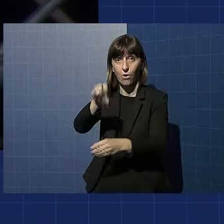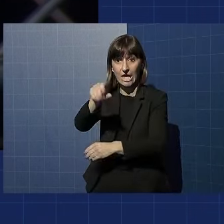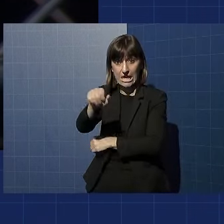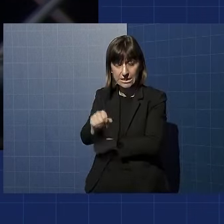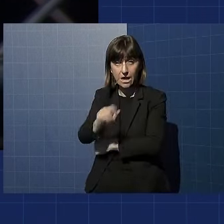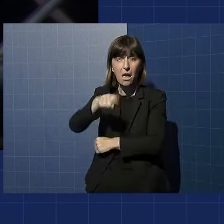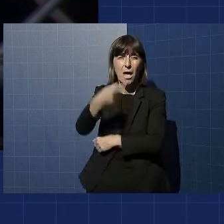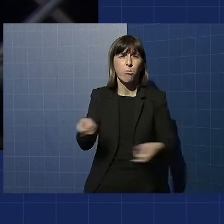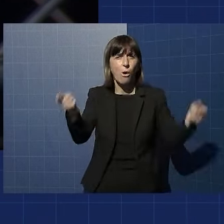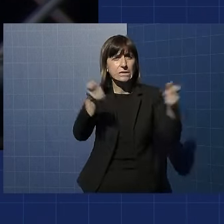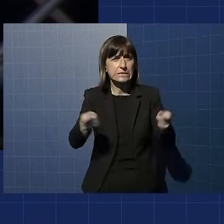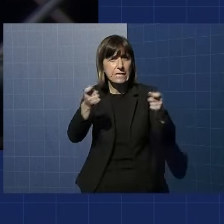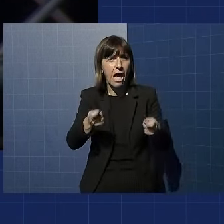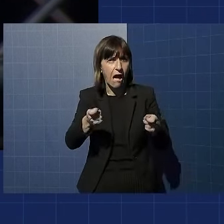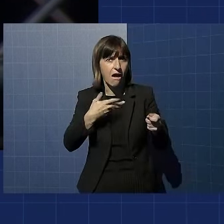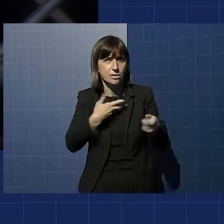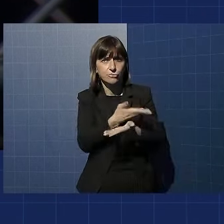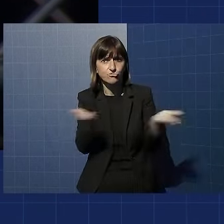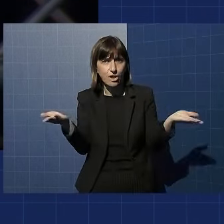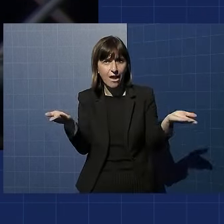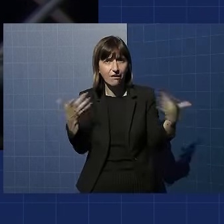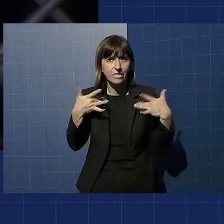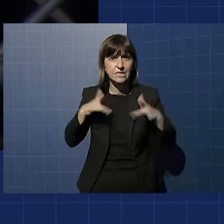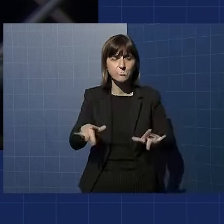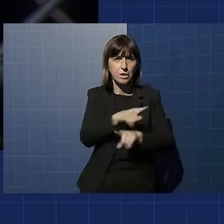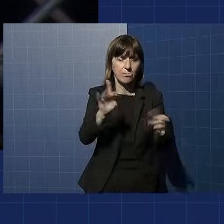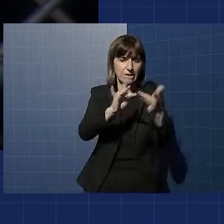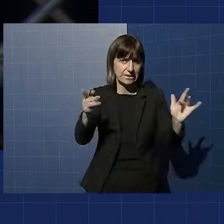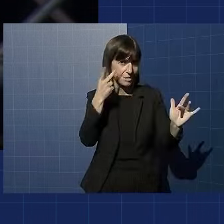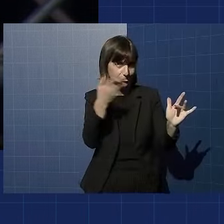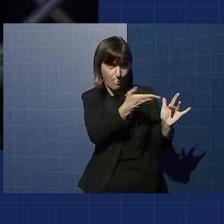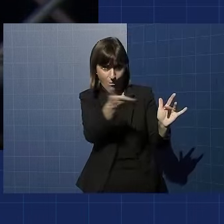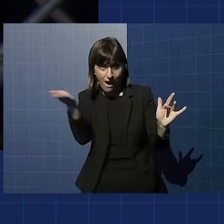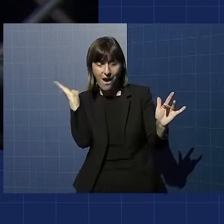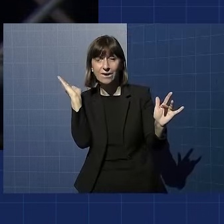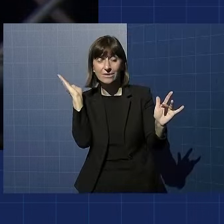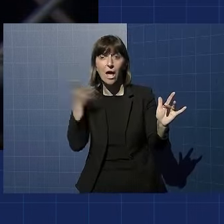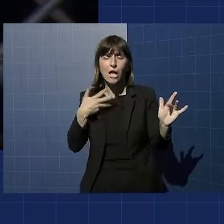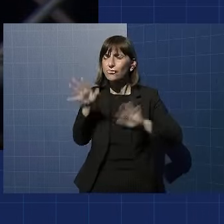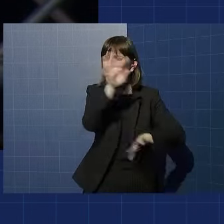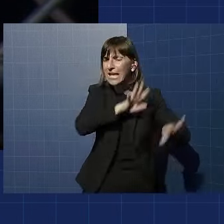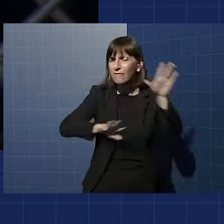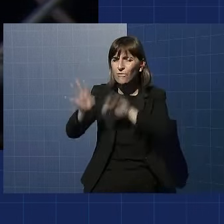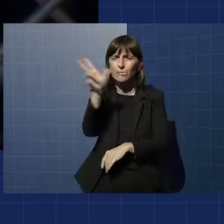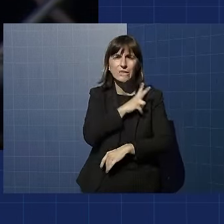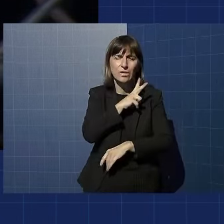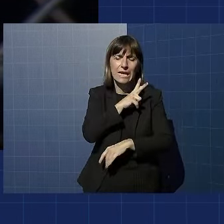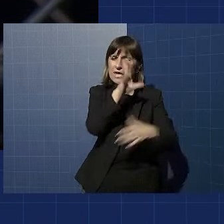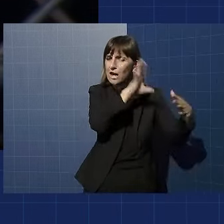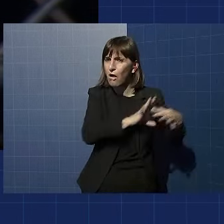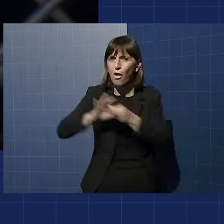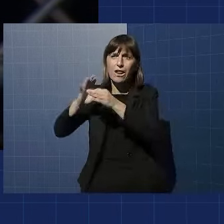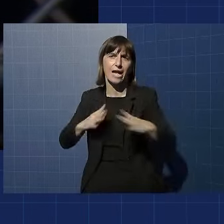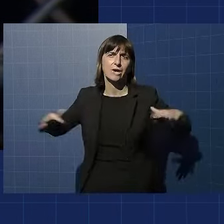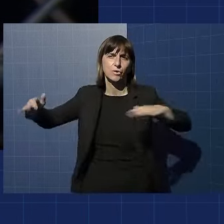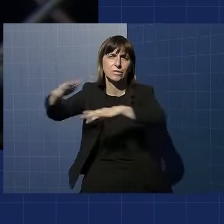stage, quindi vi invito a guardare il sito. E poi sul sito ci sono tante informazioni interessanti che riguardano lo spazio a 360 gradi, non